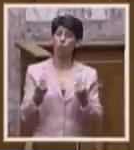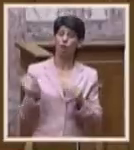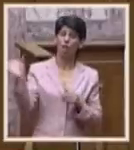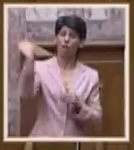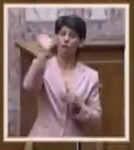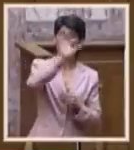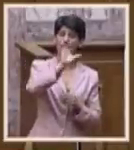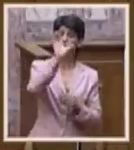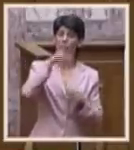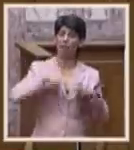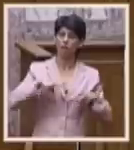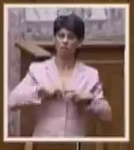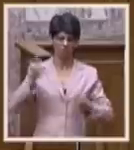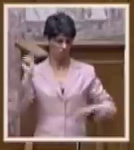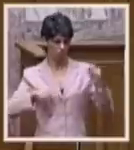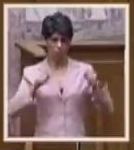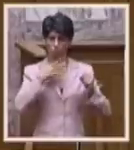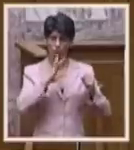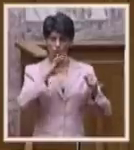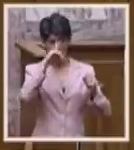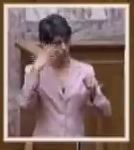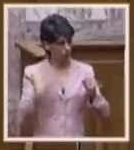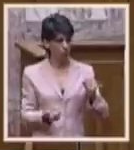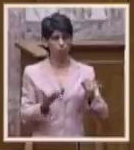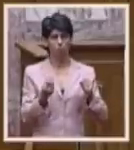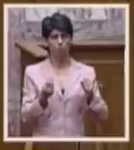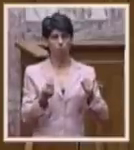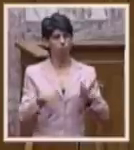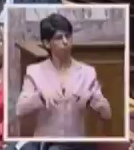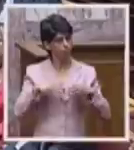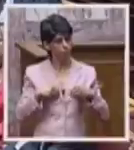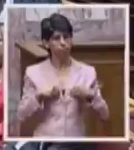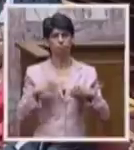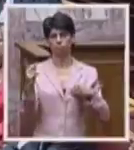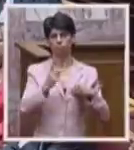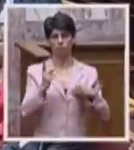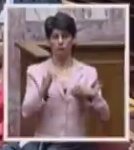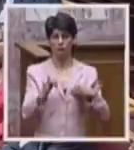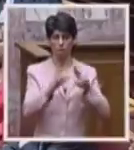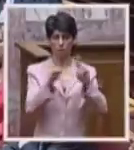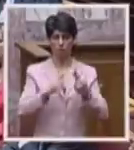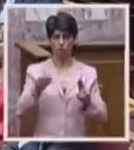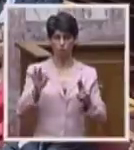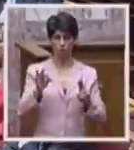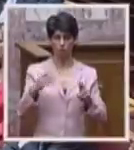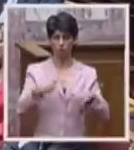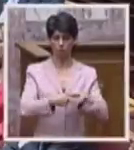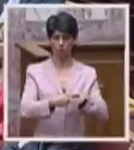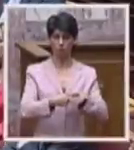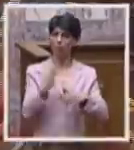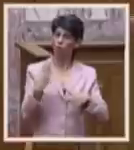χώρες αντιδρούν, έχοντας δυσκολίες να πείσουν την κοινή τους γνώμη. Ακόμα και στο Διεθνές Νομισματικό Ταμείο, όπου